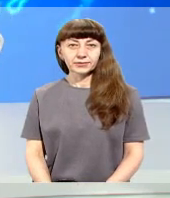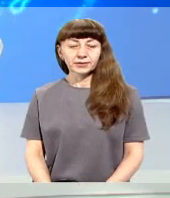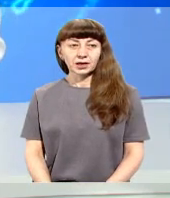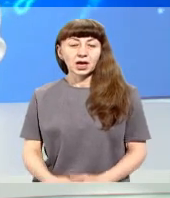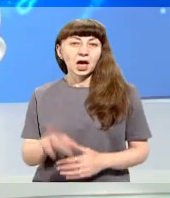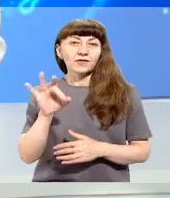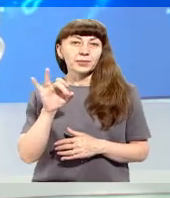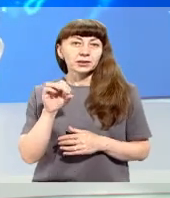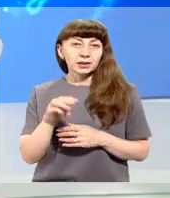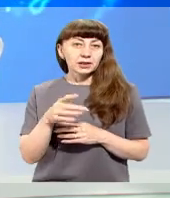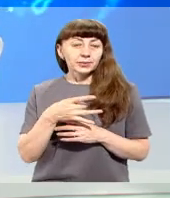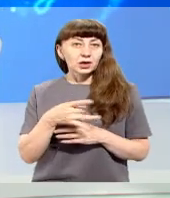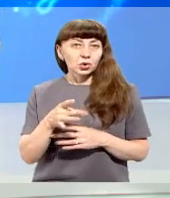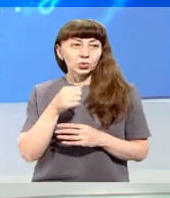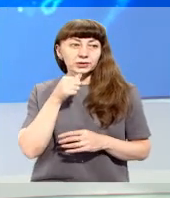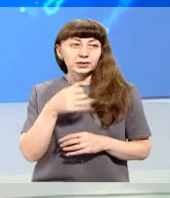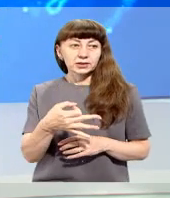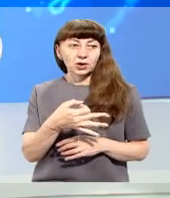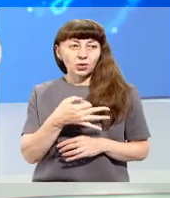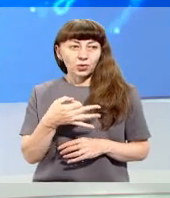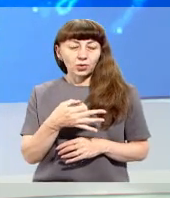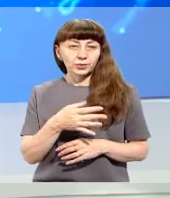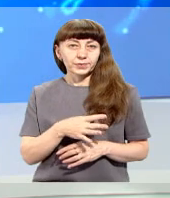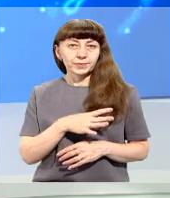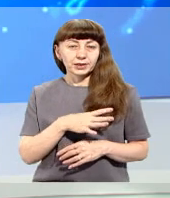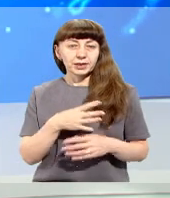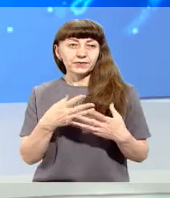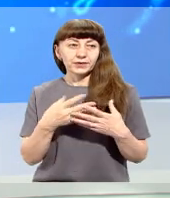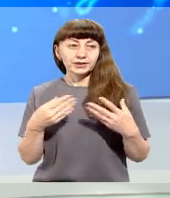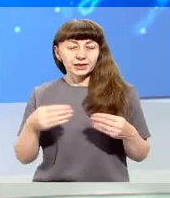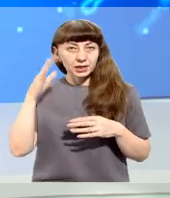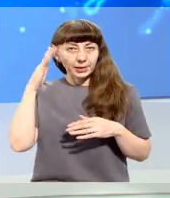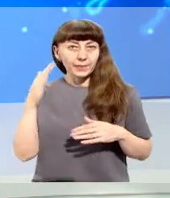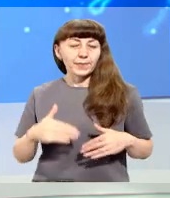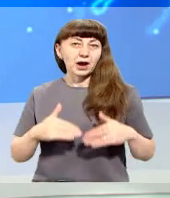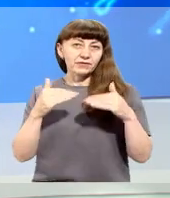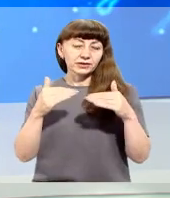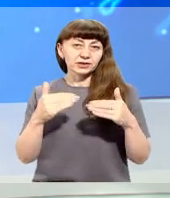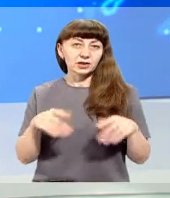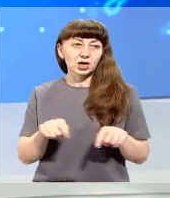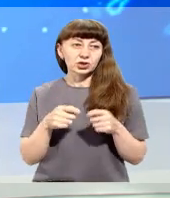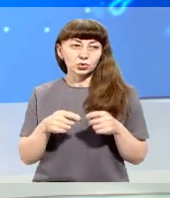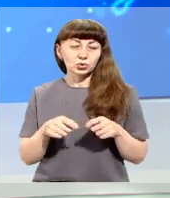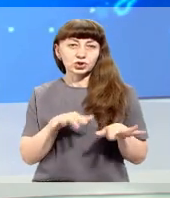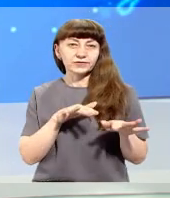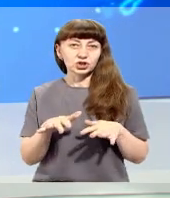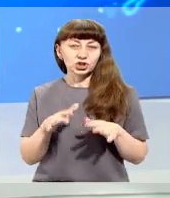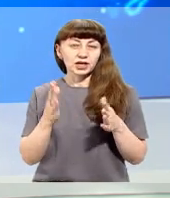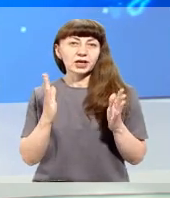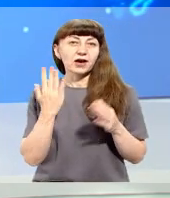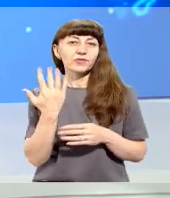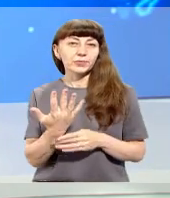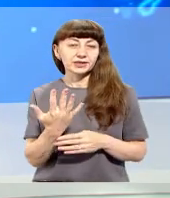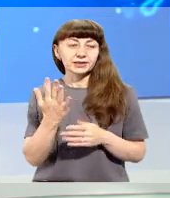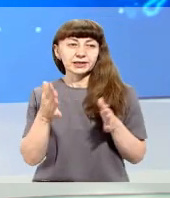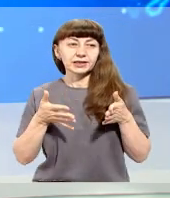Қостанай облысының Амангелді ауданында көктемгі тасқын 5 бағыттағы жолды бұзып, көлік қозғалысын қиындатқан еді. Кейбір елді